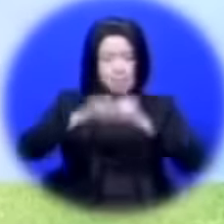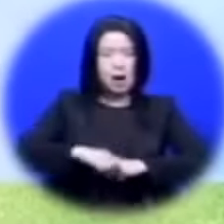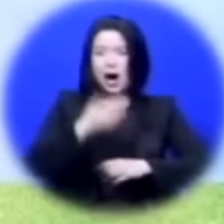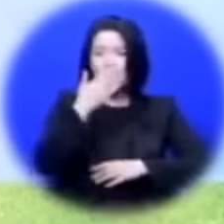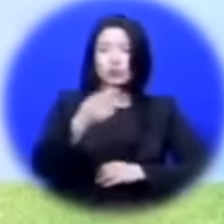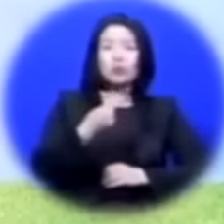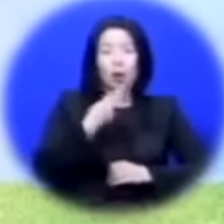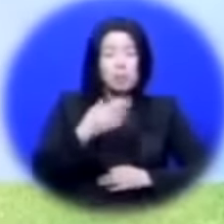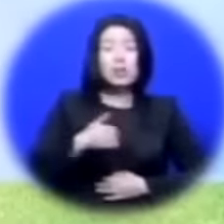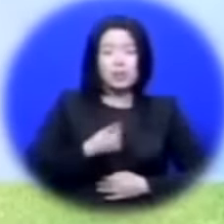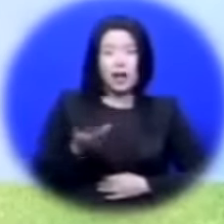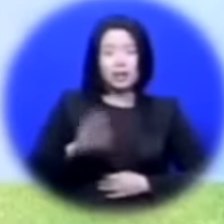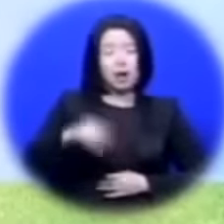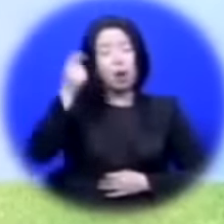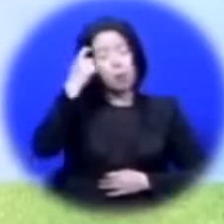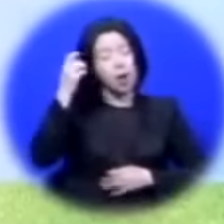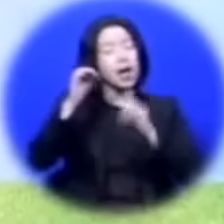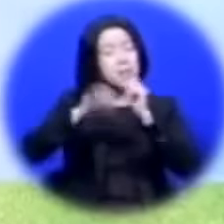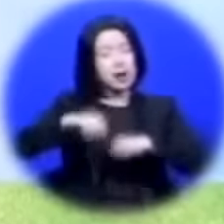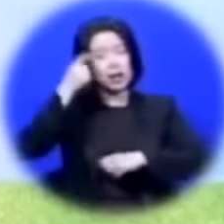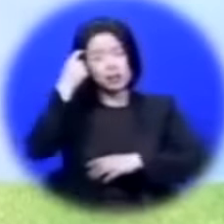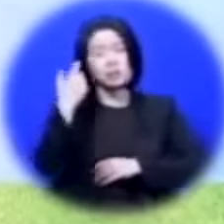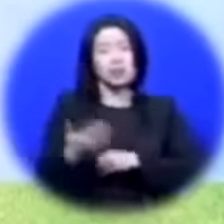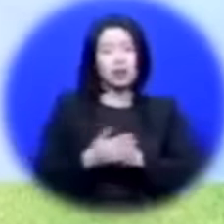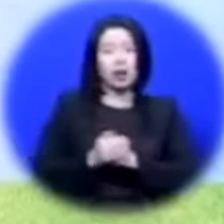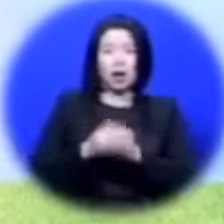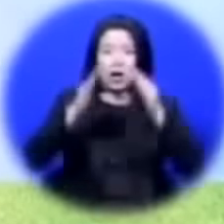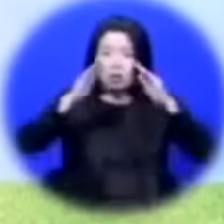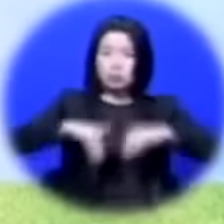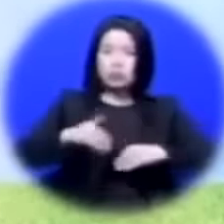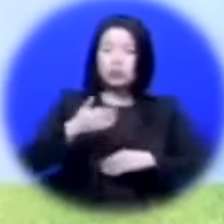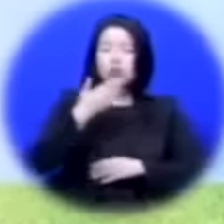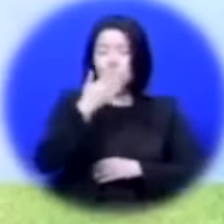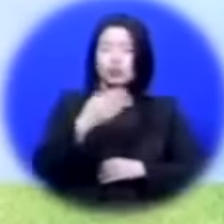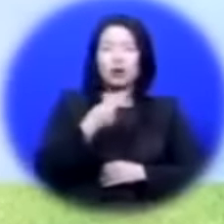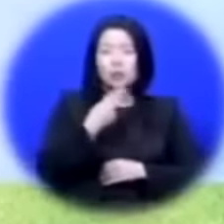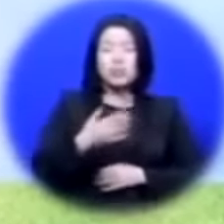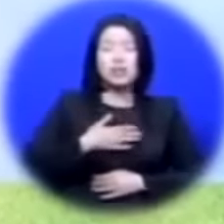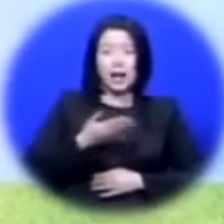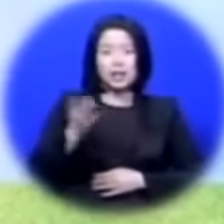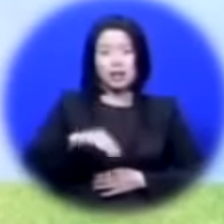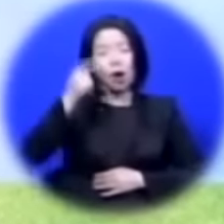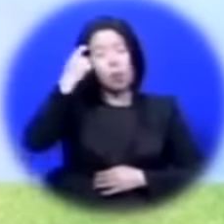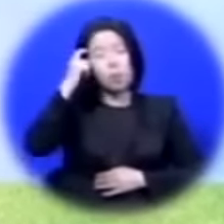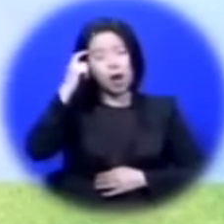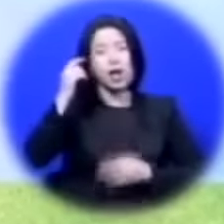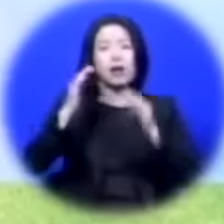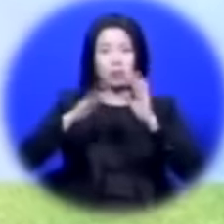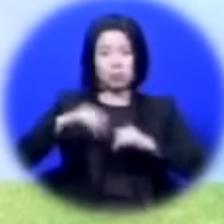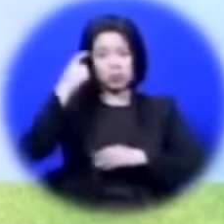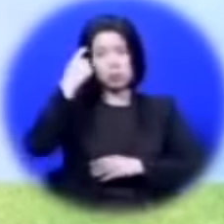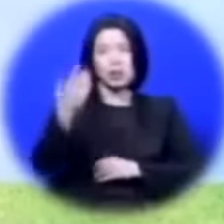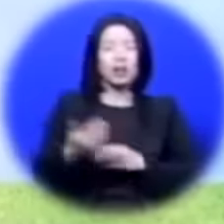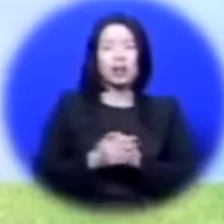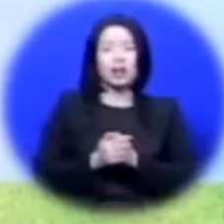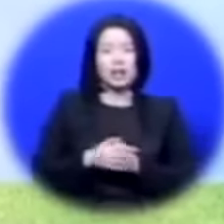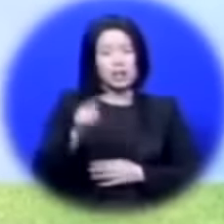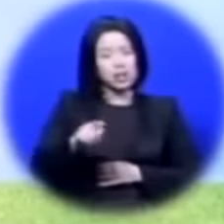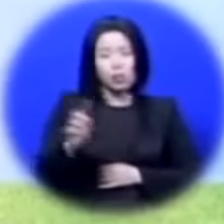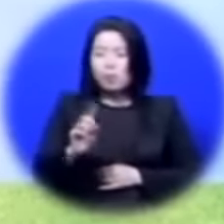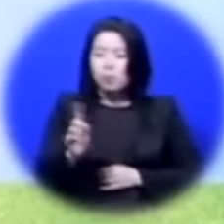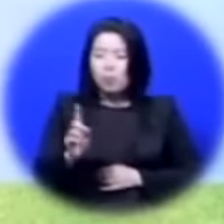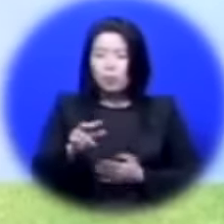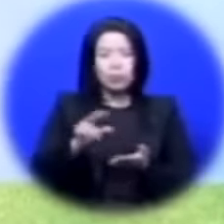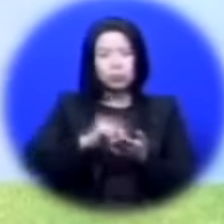나인데 왜 망했으니까 무너질 수가 없는 나인데 왜 무너졌으니 이유가